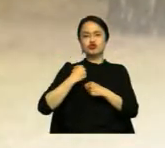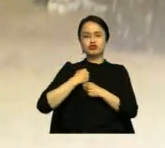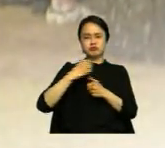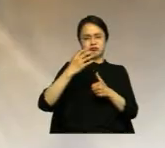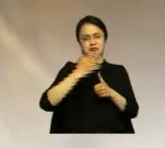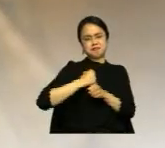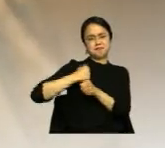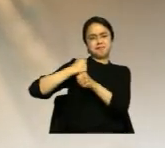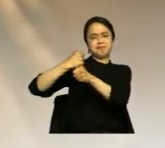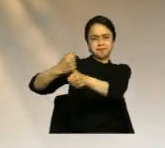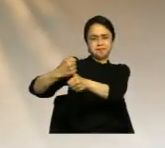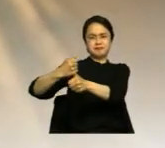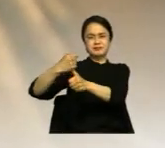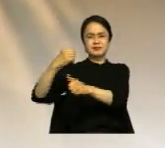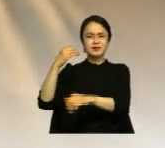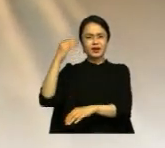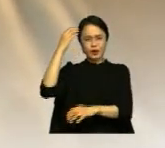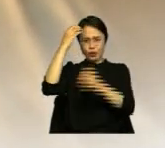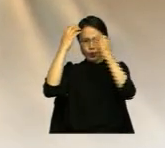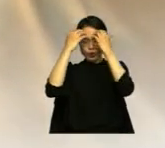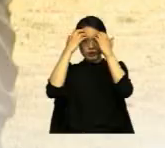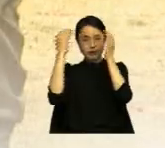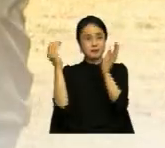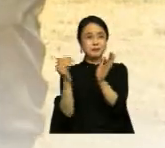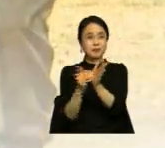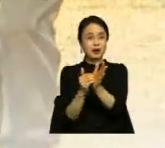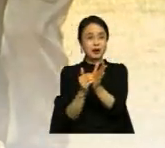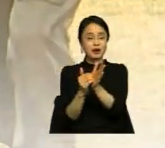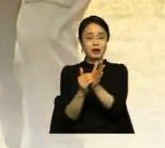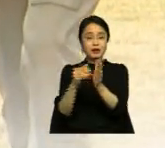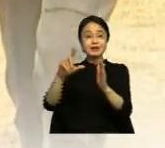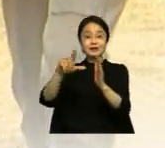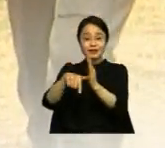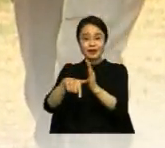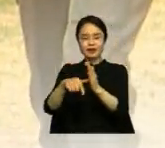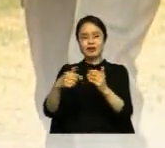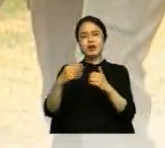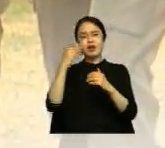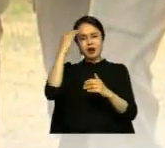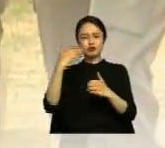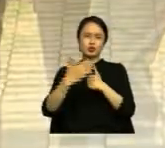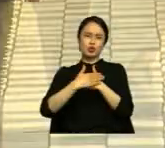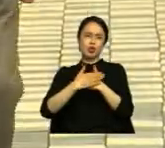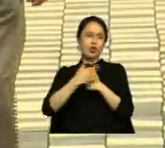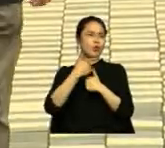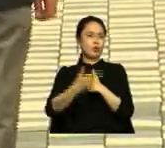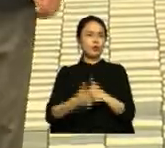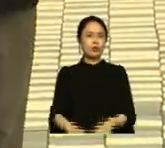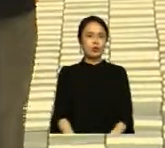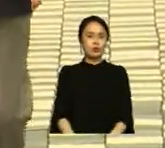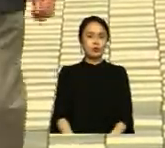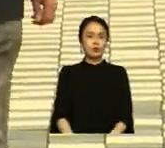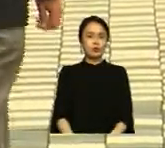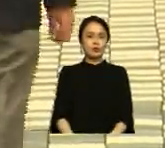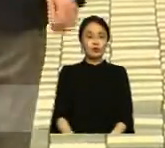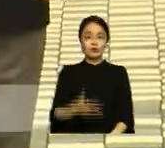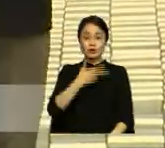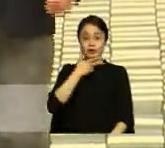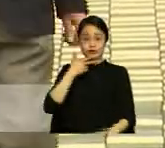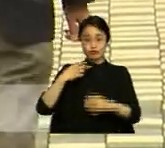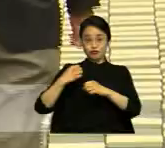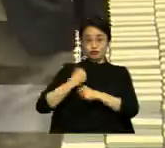저지해 유엔군이 방어선을 확보하는 데 결정적 공헌을 했습니다. 영국군 참전 용사와 가족